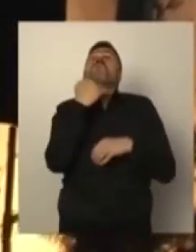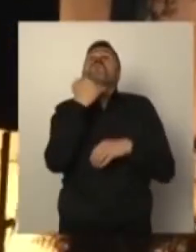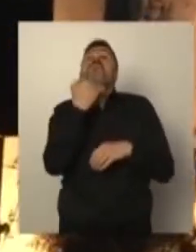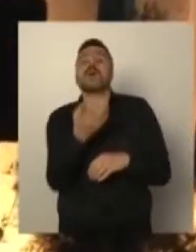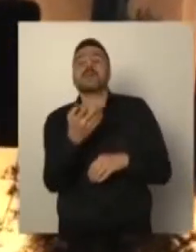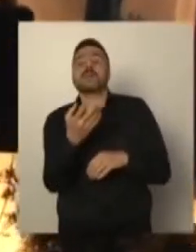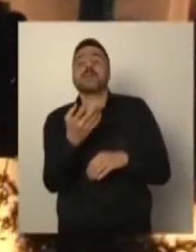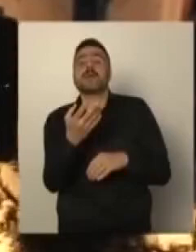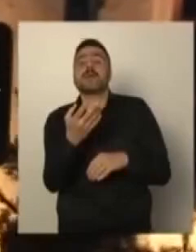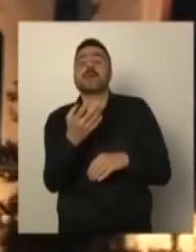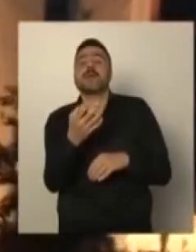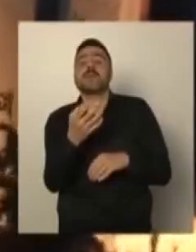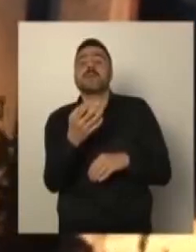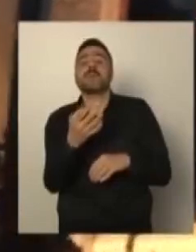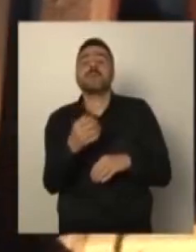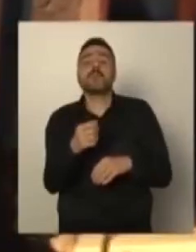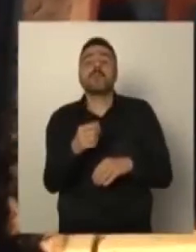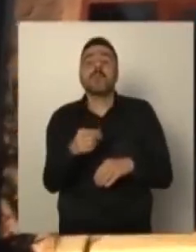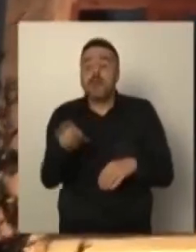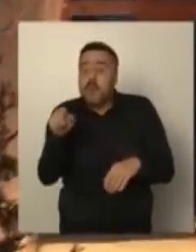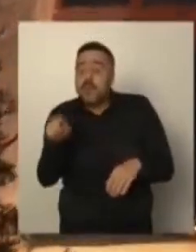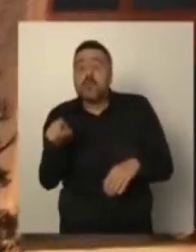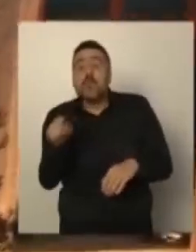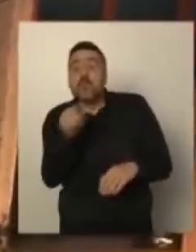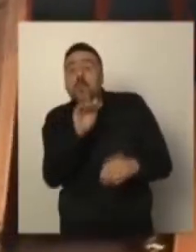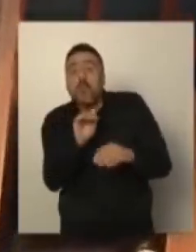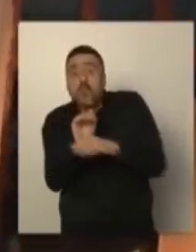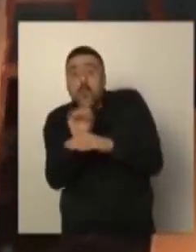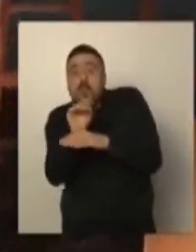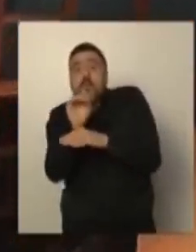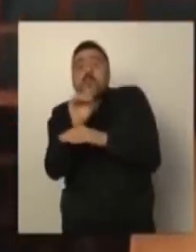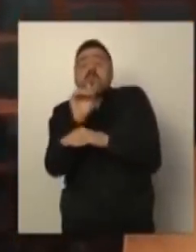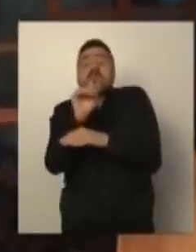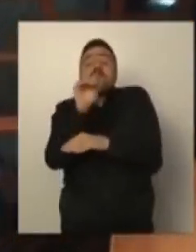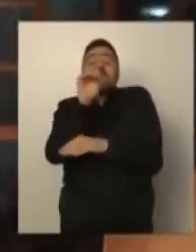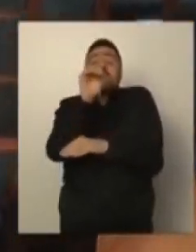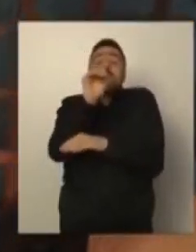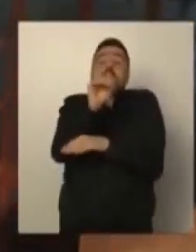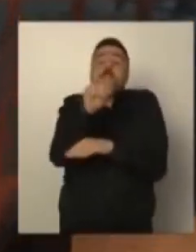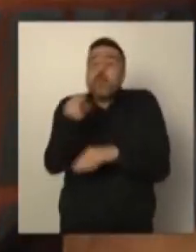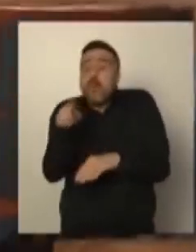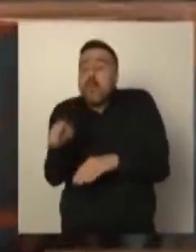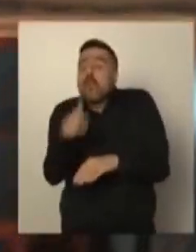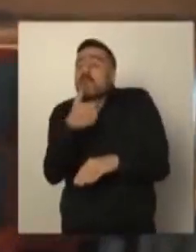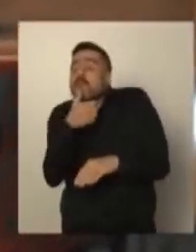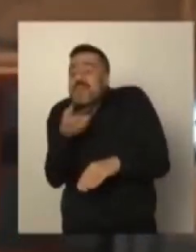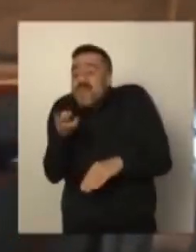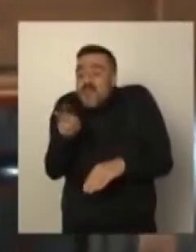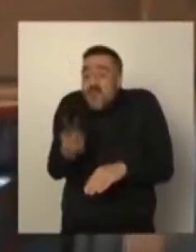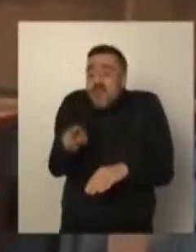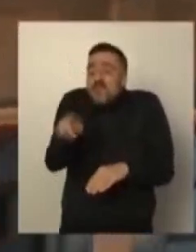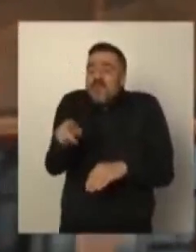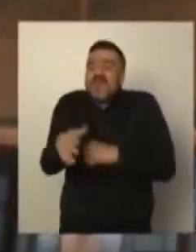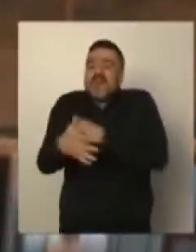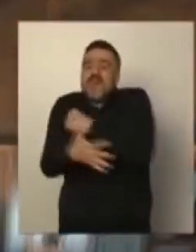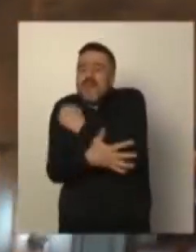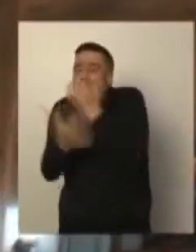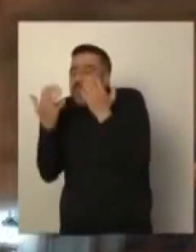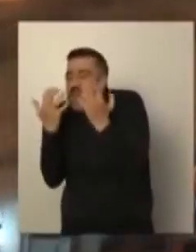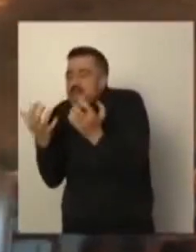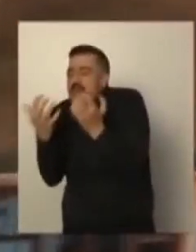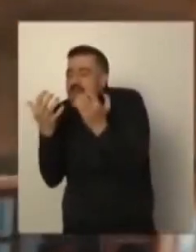هِيَ اَحْسَنْ Rüştüne erinceye kadar yetimin malına, onun yararına olmadıkça